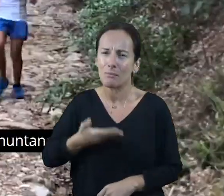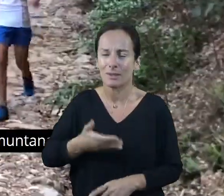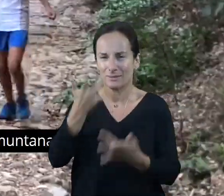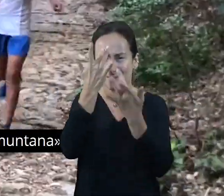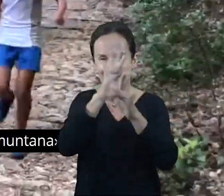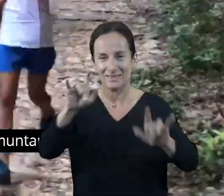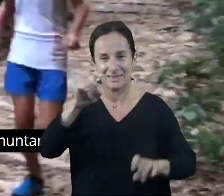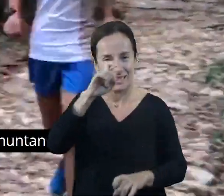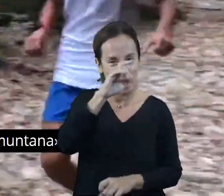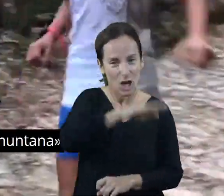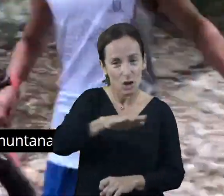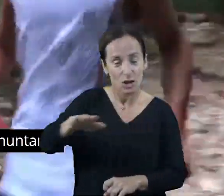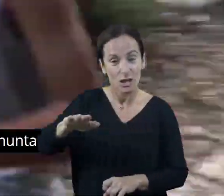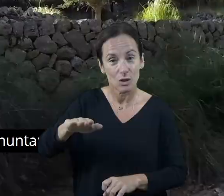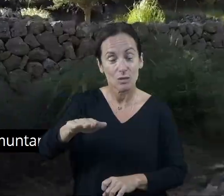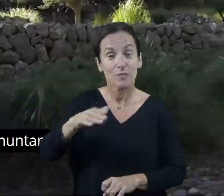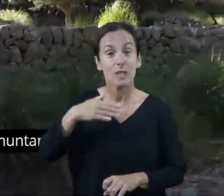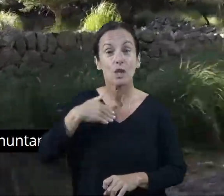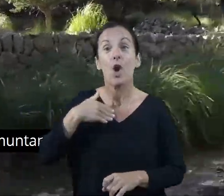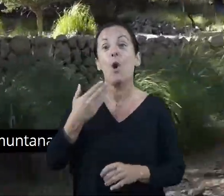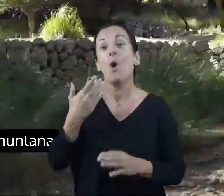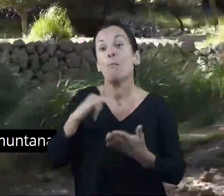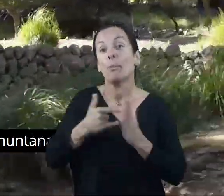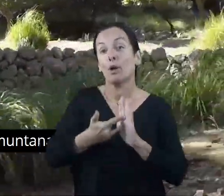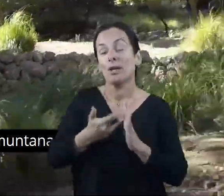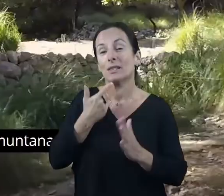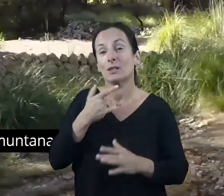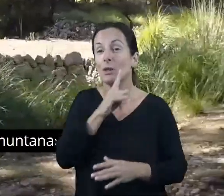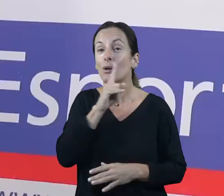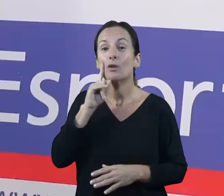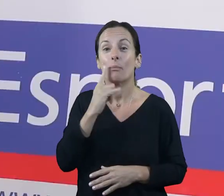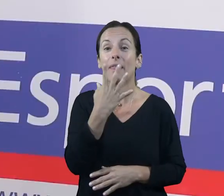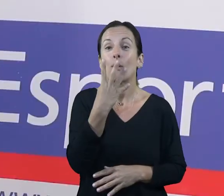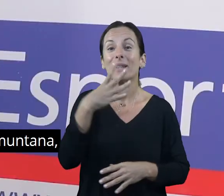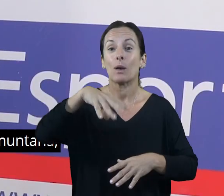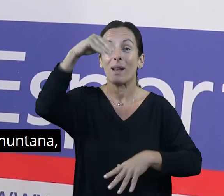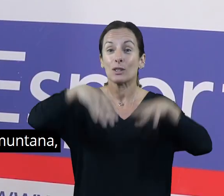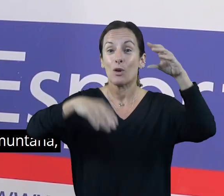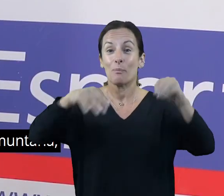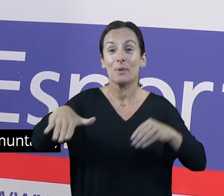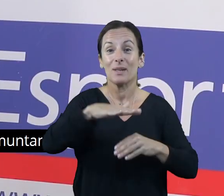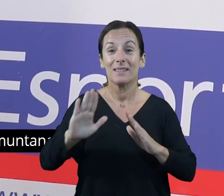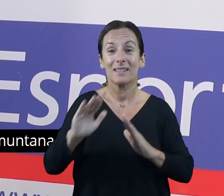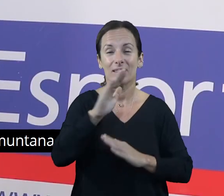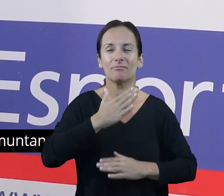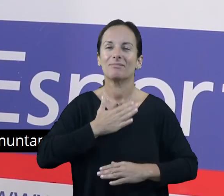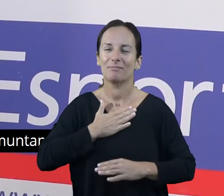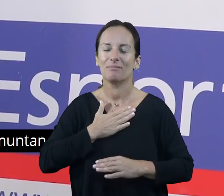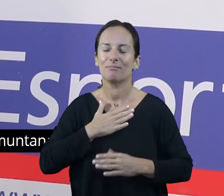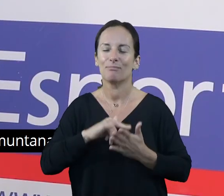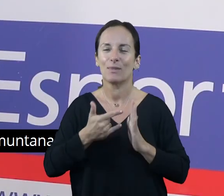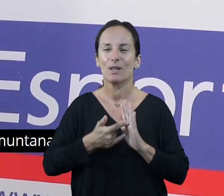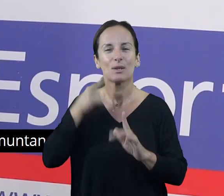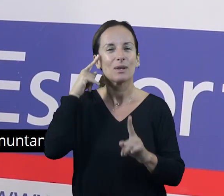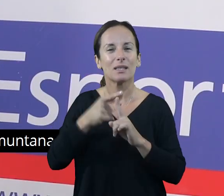El meu darrer projecte de 54 cims de Serra de Tramuntana serà el meu projecte